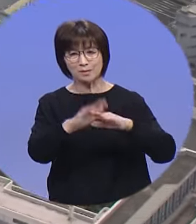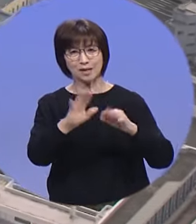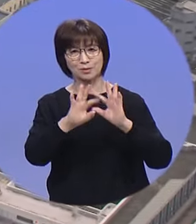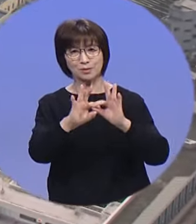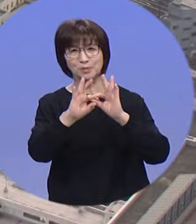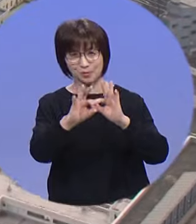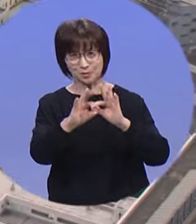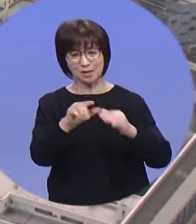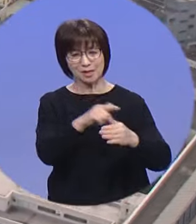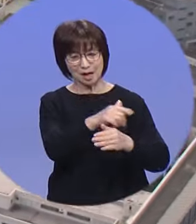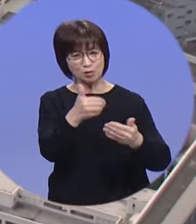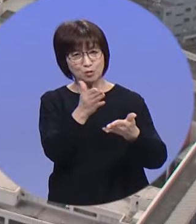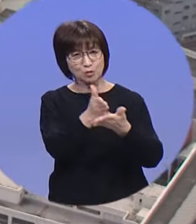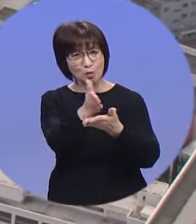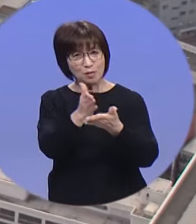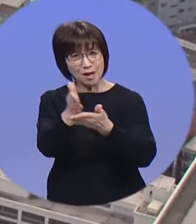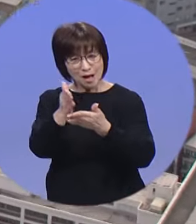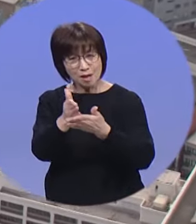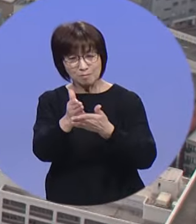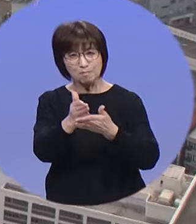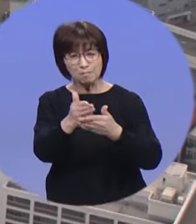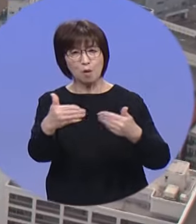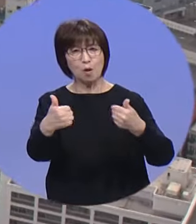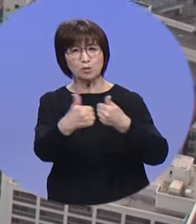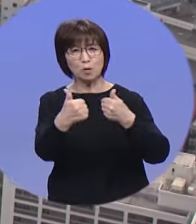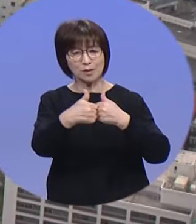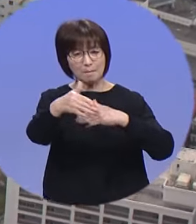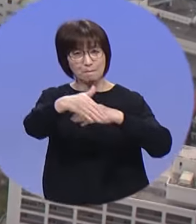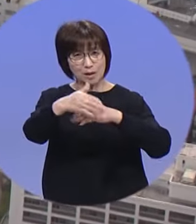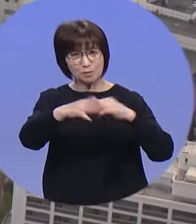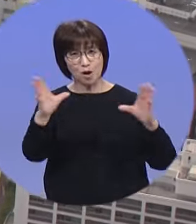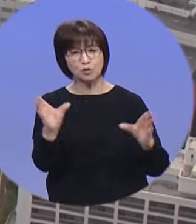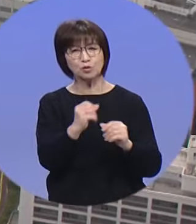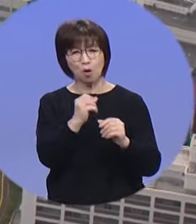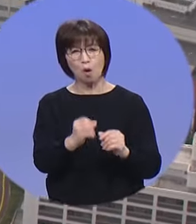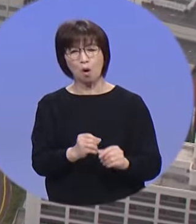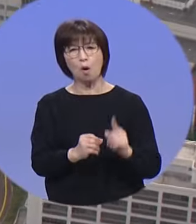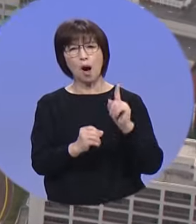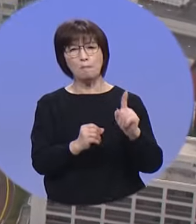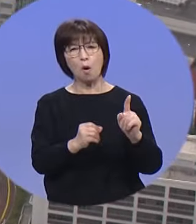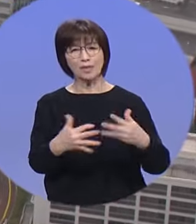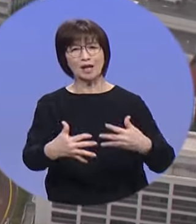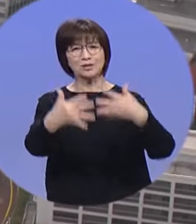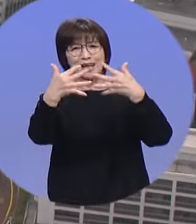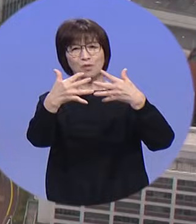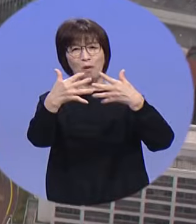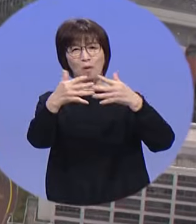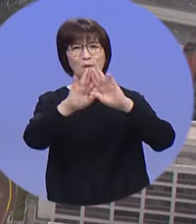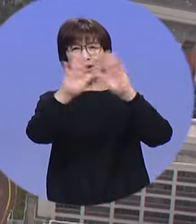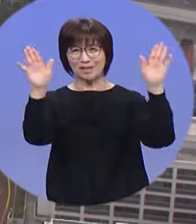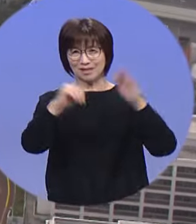や各種相談窓口などの情報を集約したポータルサイトを開設します。